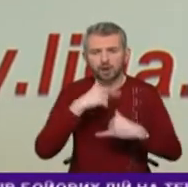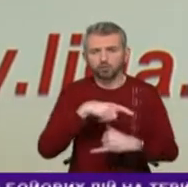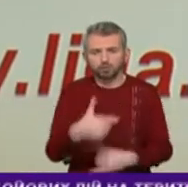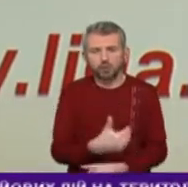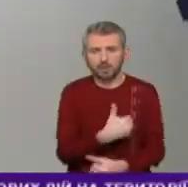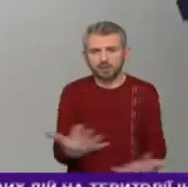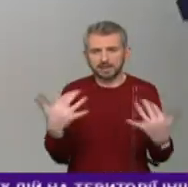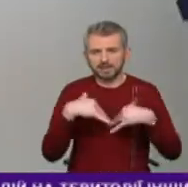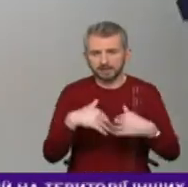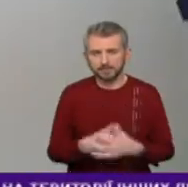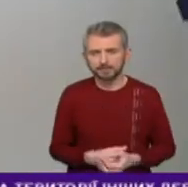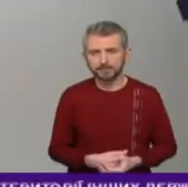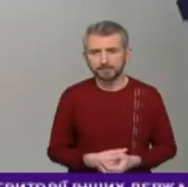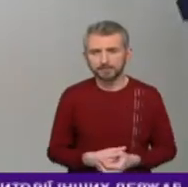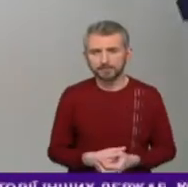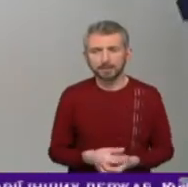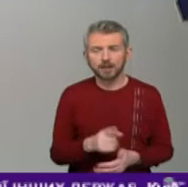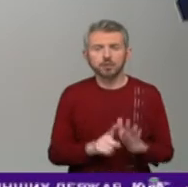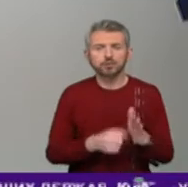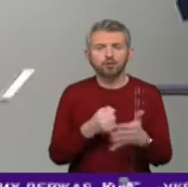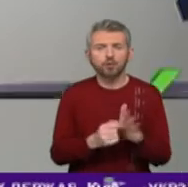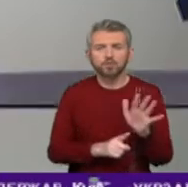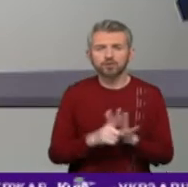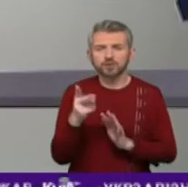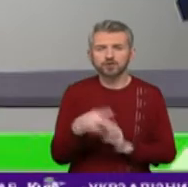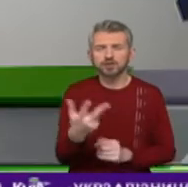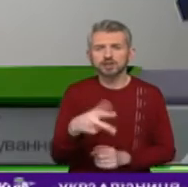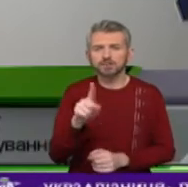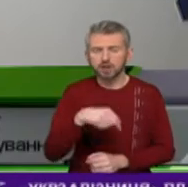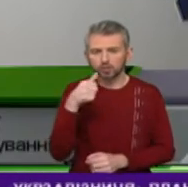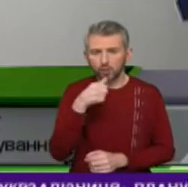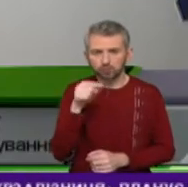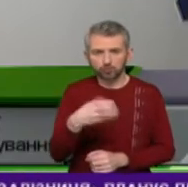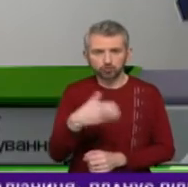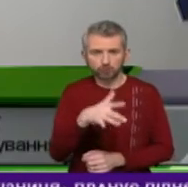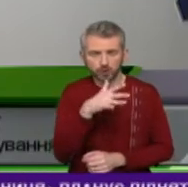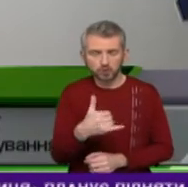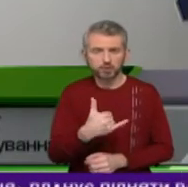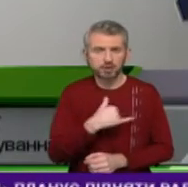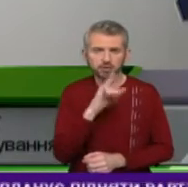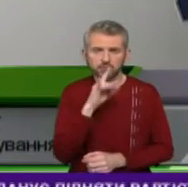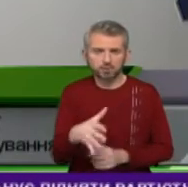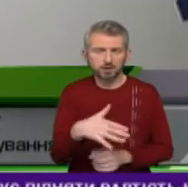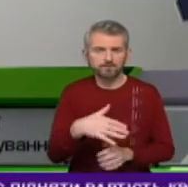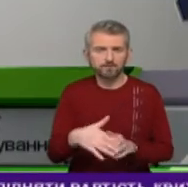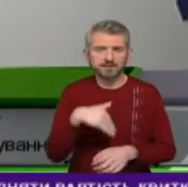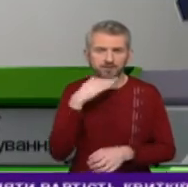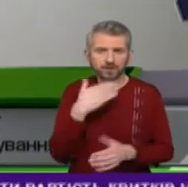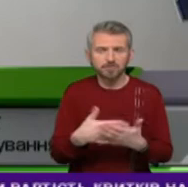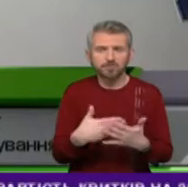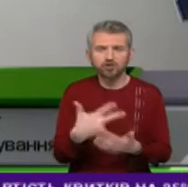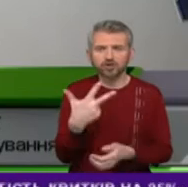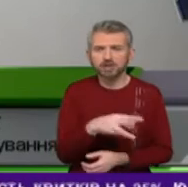хотіли їхати. До початку 2031 року, цього сторіччя, в нас не буде вистачати майже